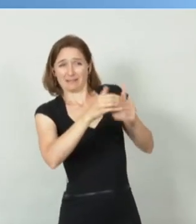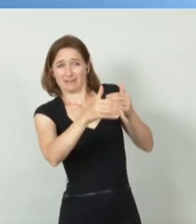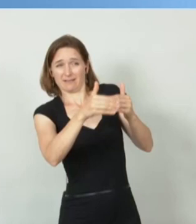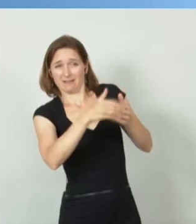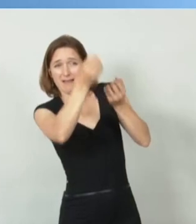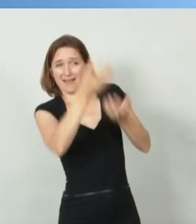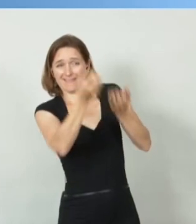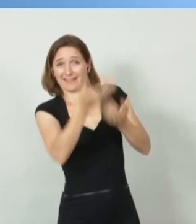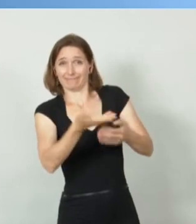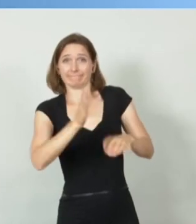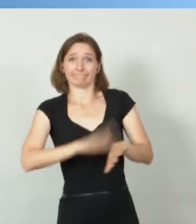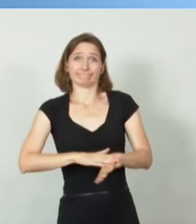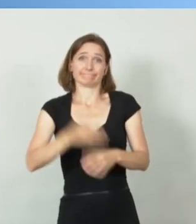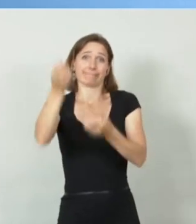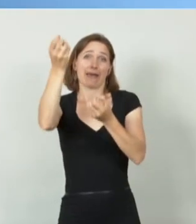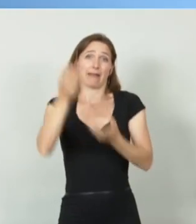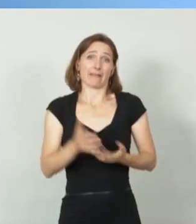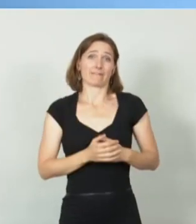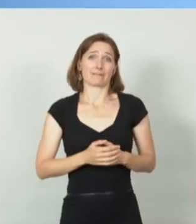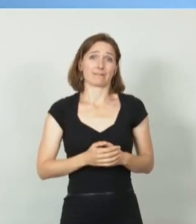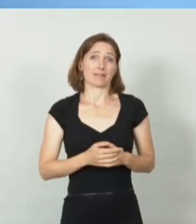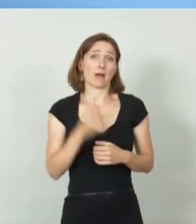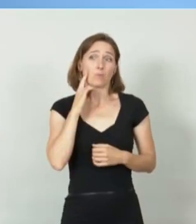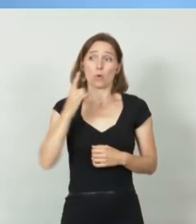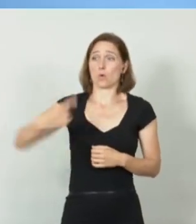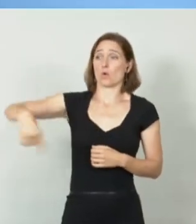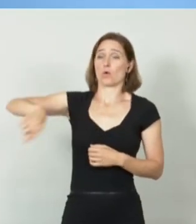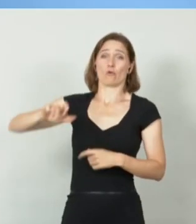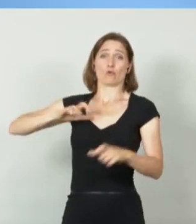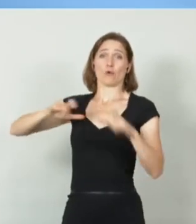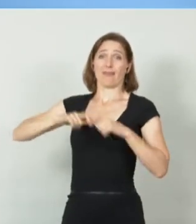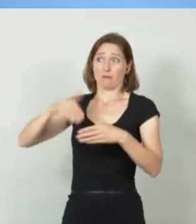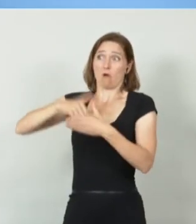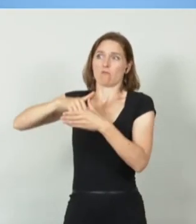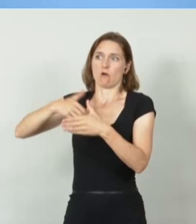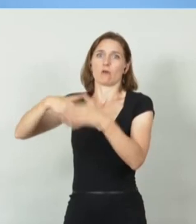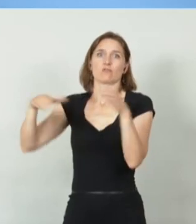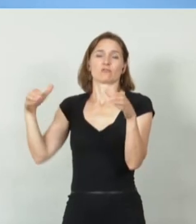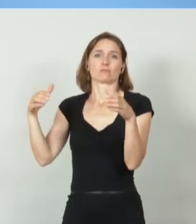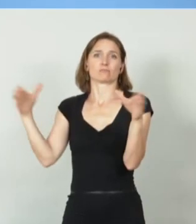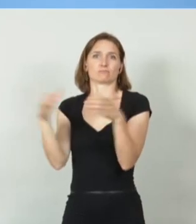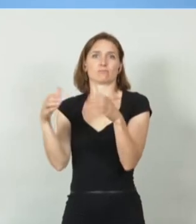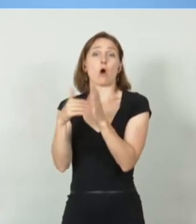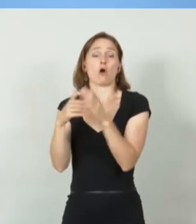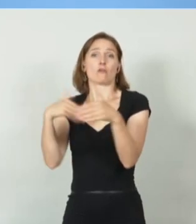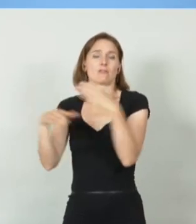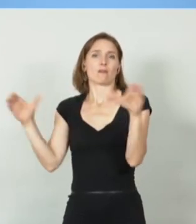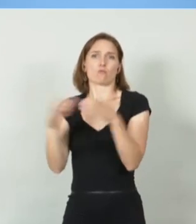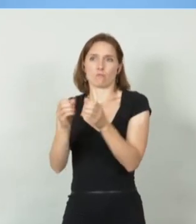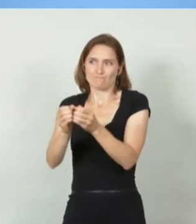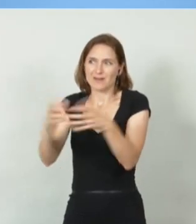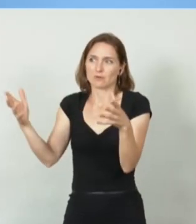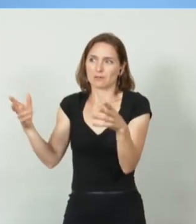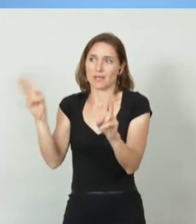pour mes collègues qui siègent encore dans la majorité il serait peut-être bon de remettre en cause vos